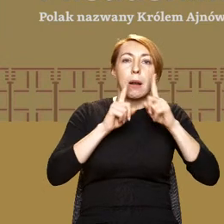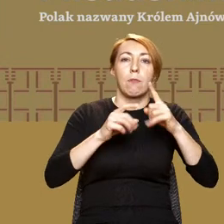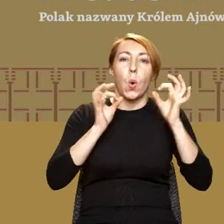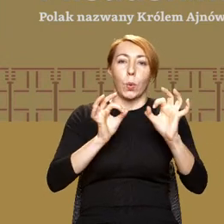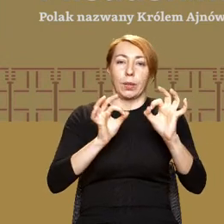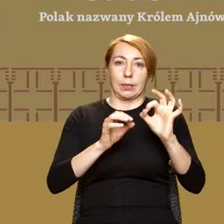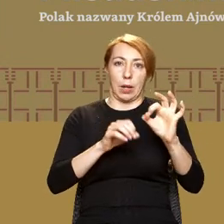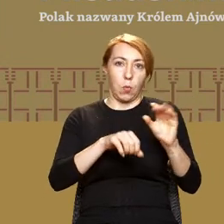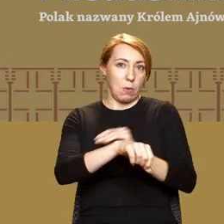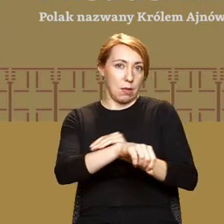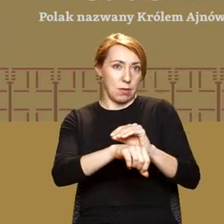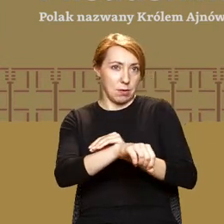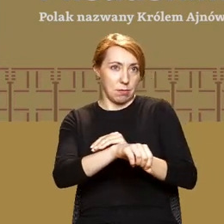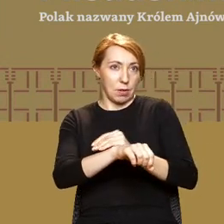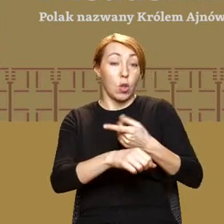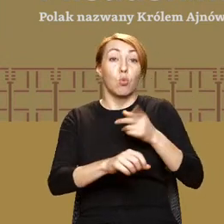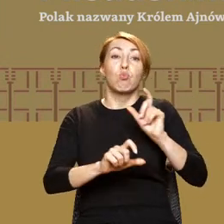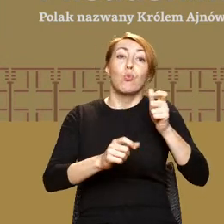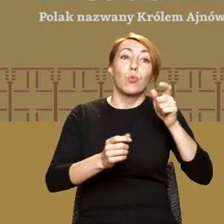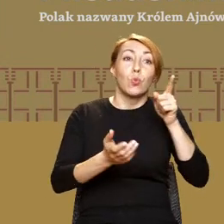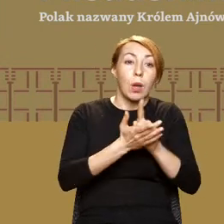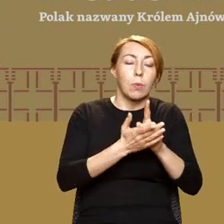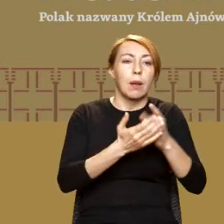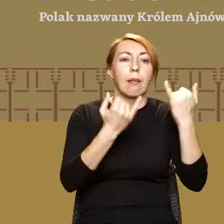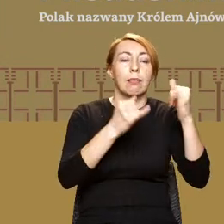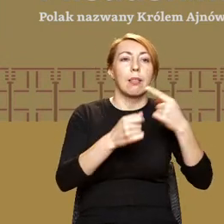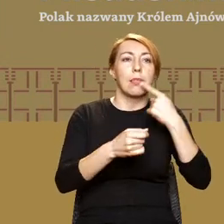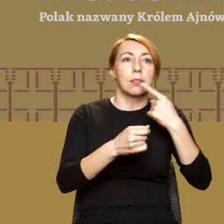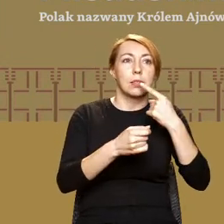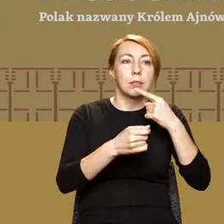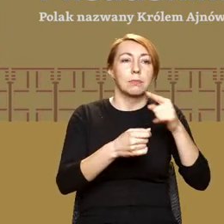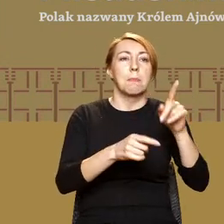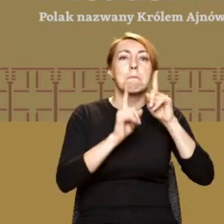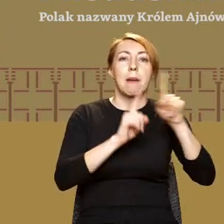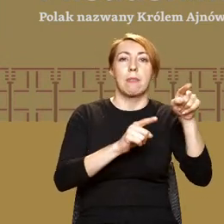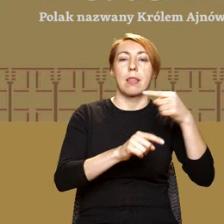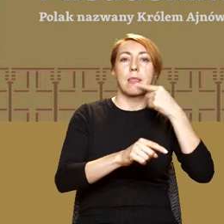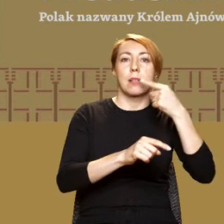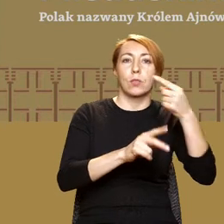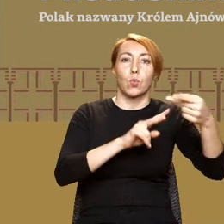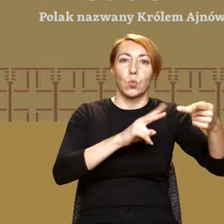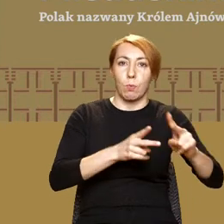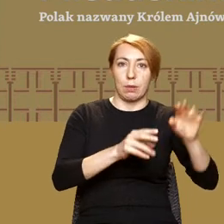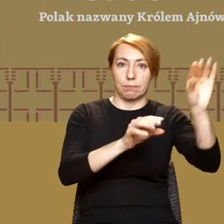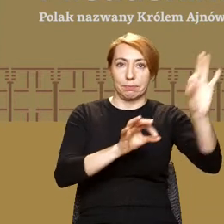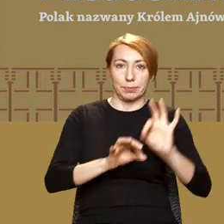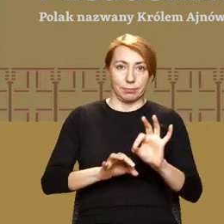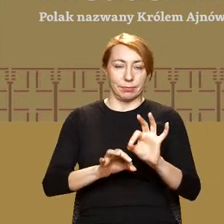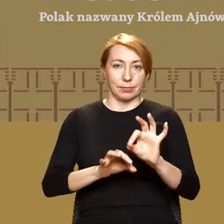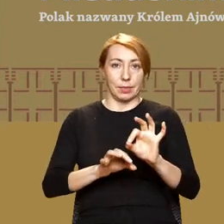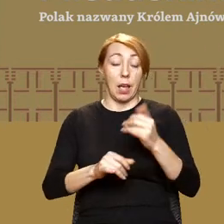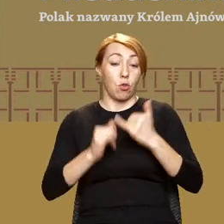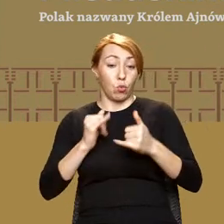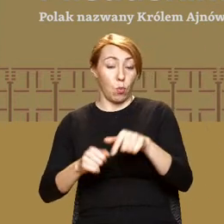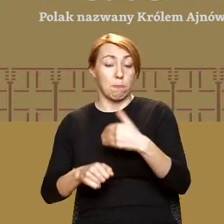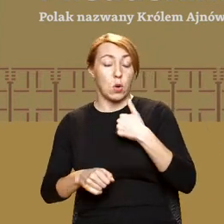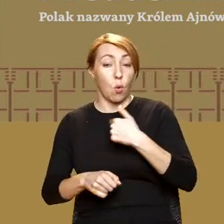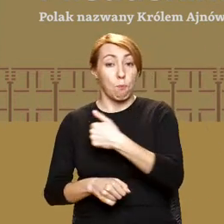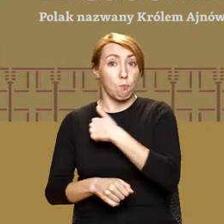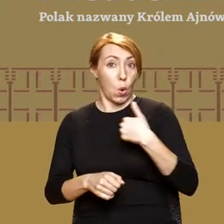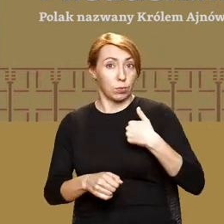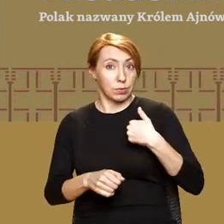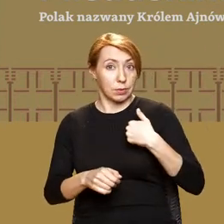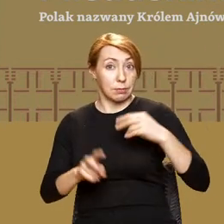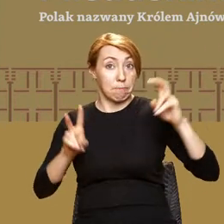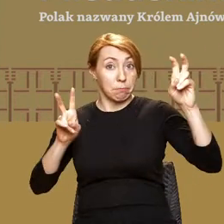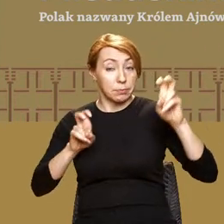co powstało w innych językach, starałam się albo tłumaczyć z tych języków, albo, jeżeli to było po polsku, to dotrzeć do